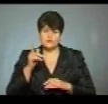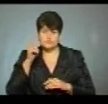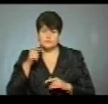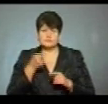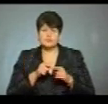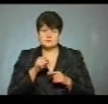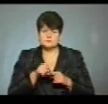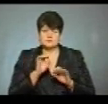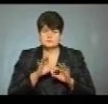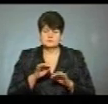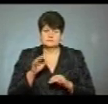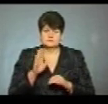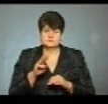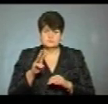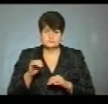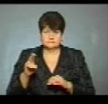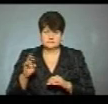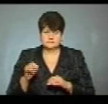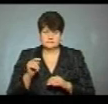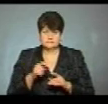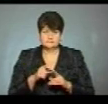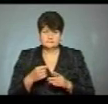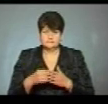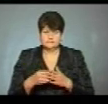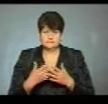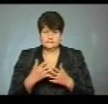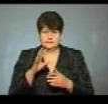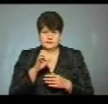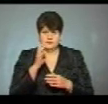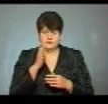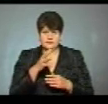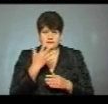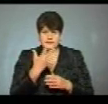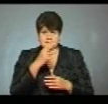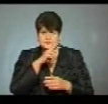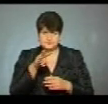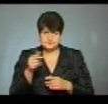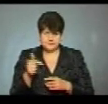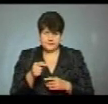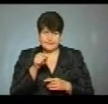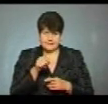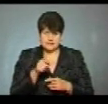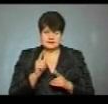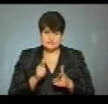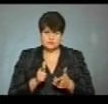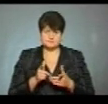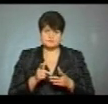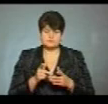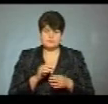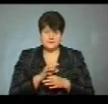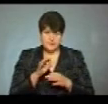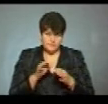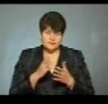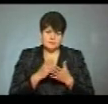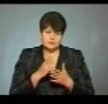міський голова Чорткова Володимир Шматько. За його словами, бюджет – близько 545 мільйонів гривень. Ось так, згідно із проєктом, мав